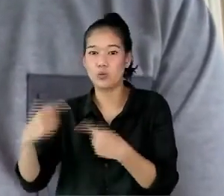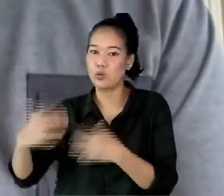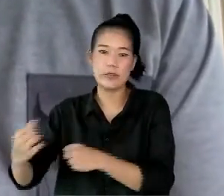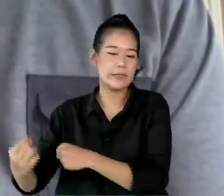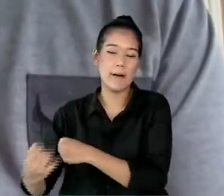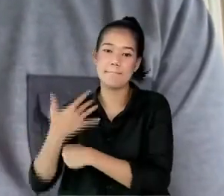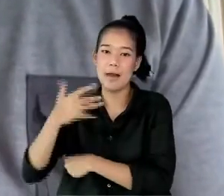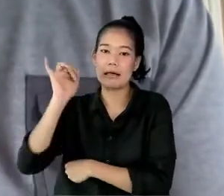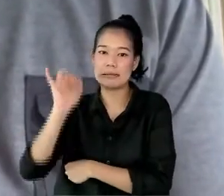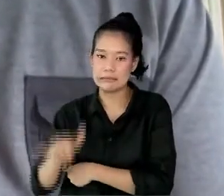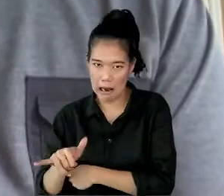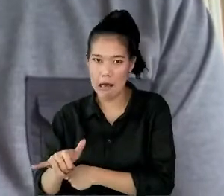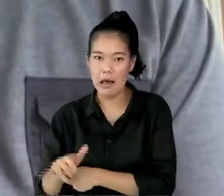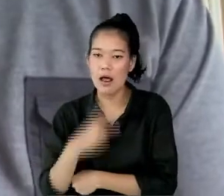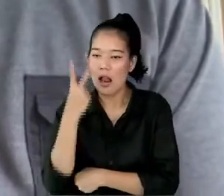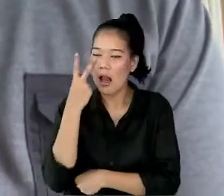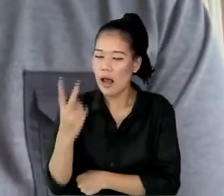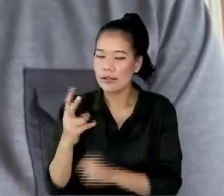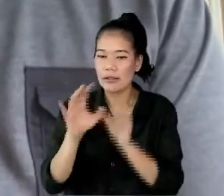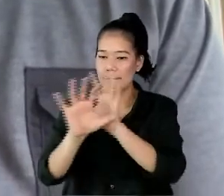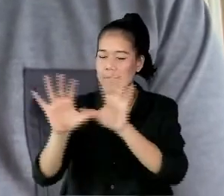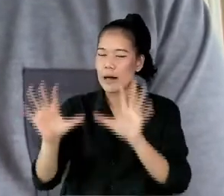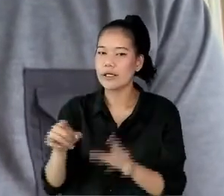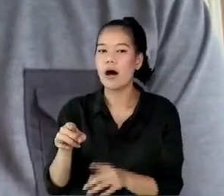memang kalau aku lihat banyak banget yang